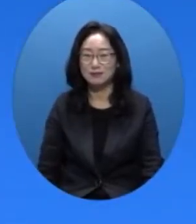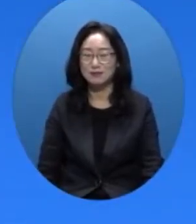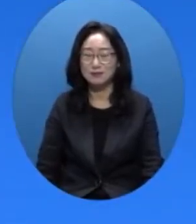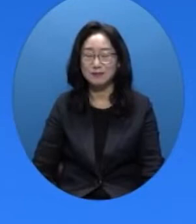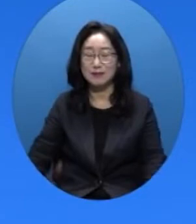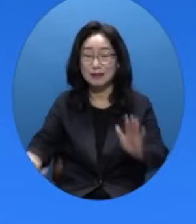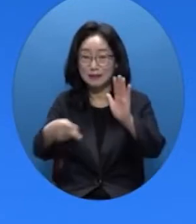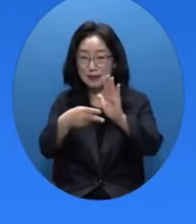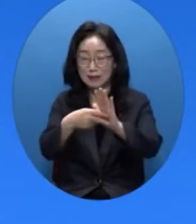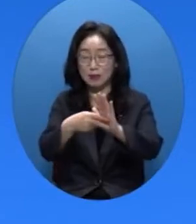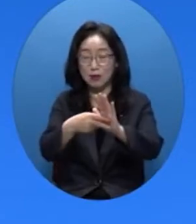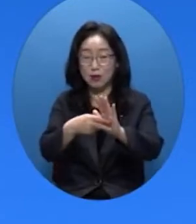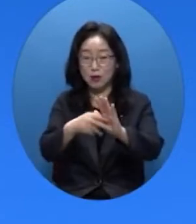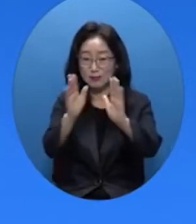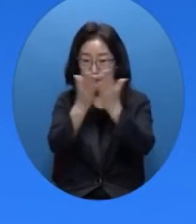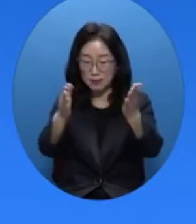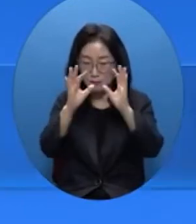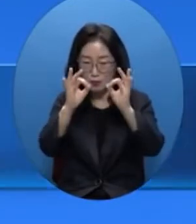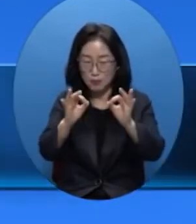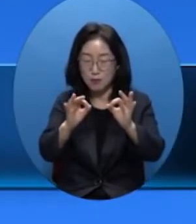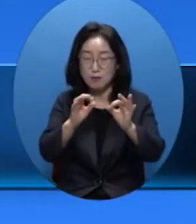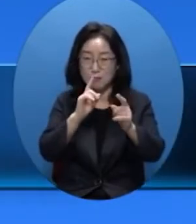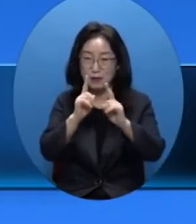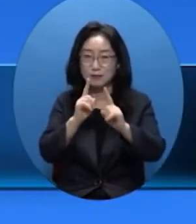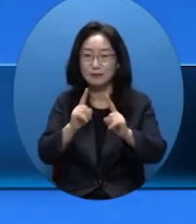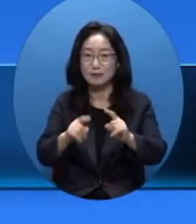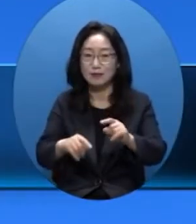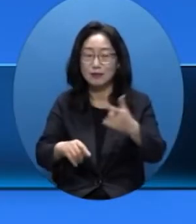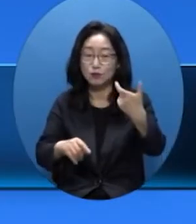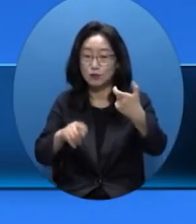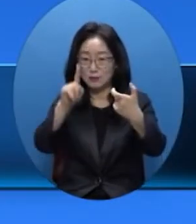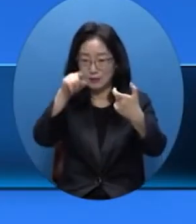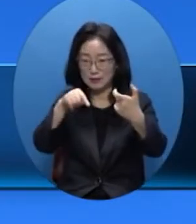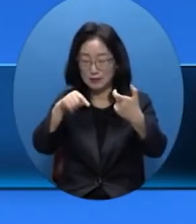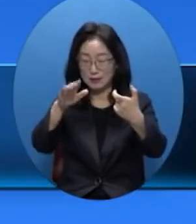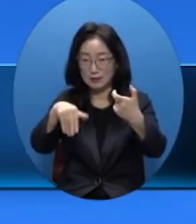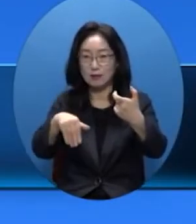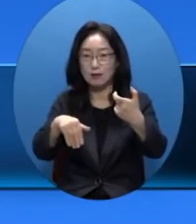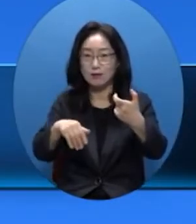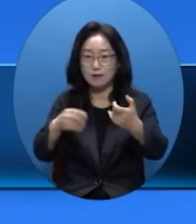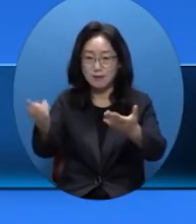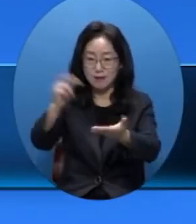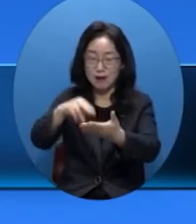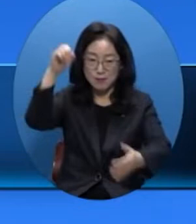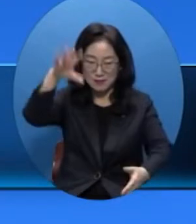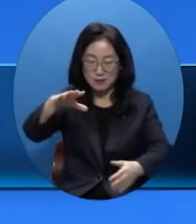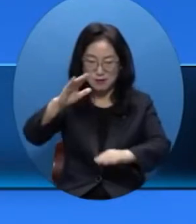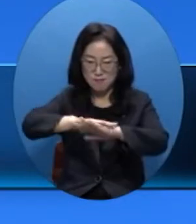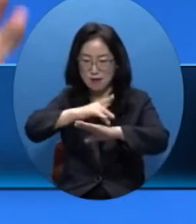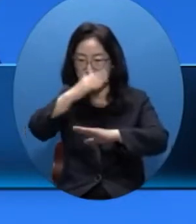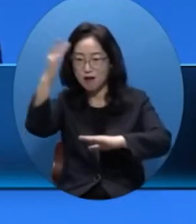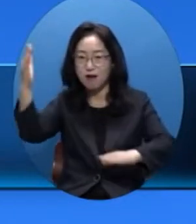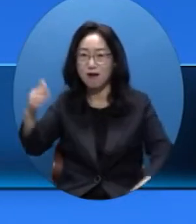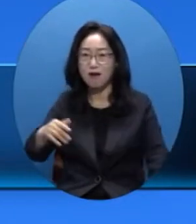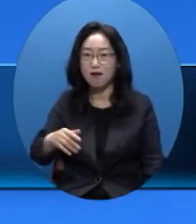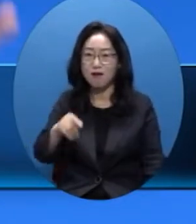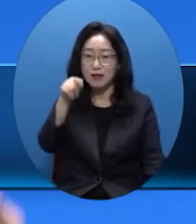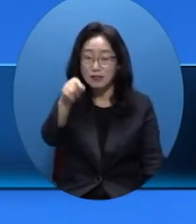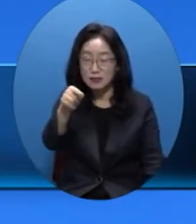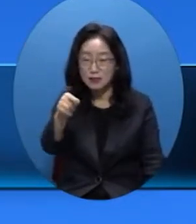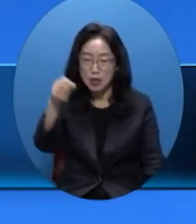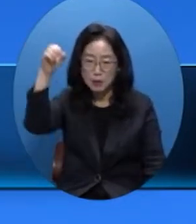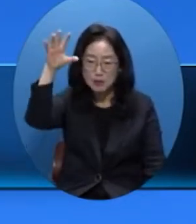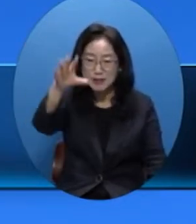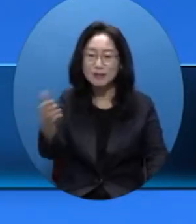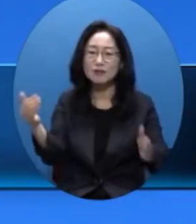이사회에서 이같은 위대한 사랑의 나옵니다 이 사육장 일자로 사람들입니다 일어나라 빛을 발하라 이런 내 비치 일